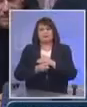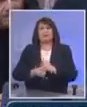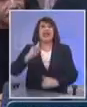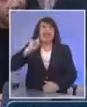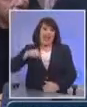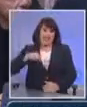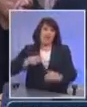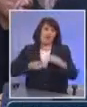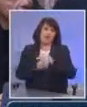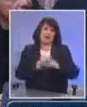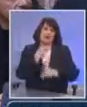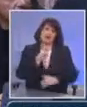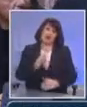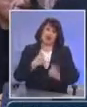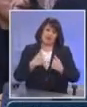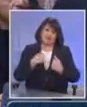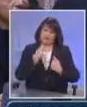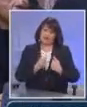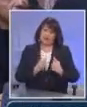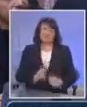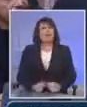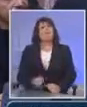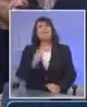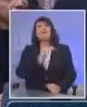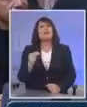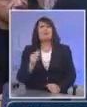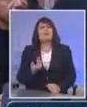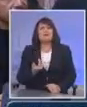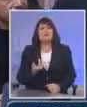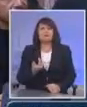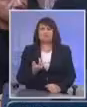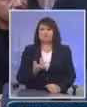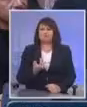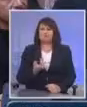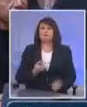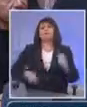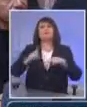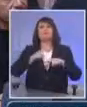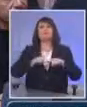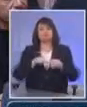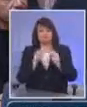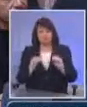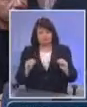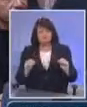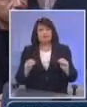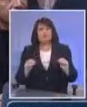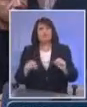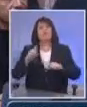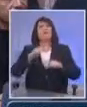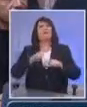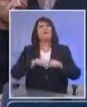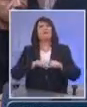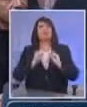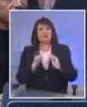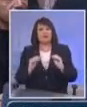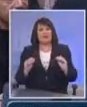λαθρομεταναστών όπως εμείς το αναφέρουμε, έχουμε το ζήτημα της ελληνικής εκπαιδεύσεως, της ελληνικής παιδείας